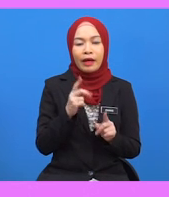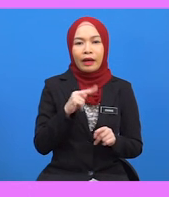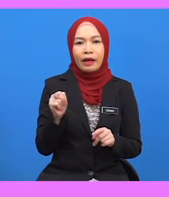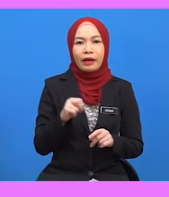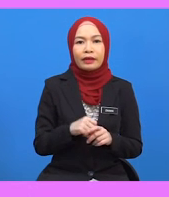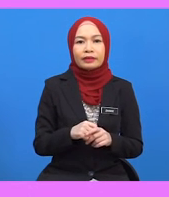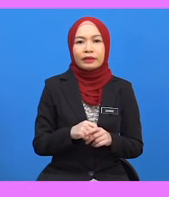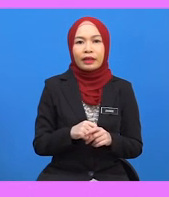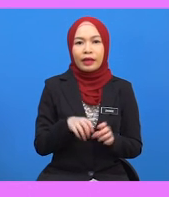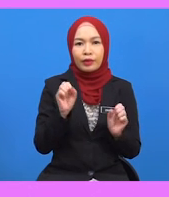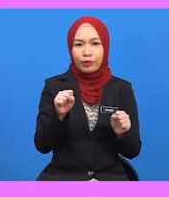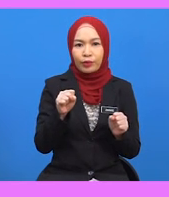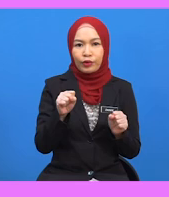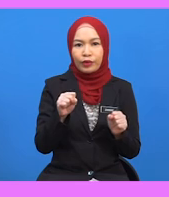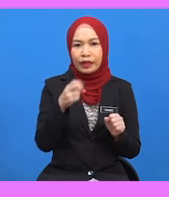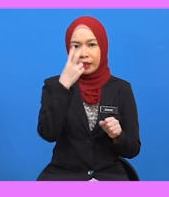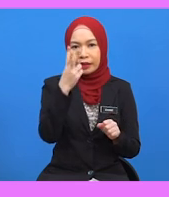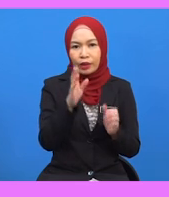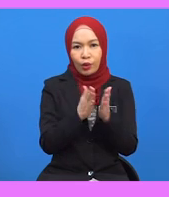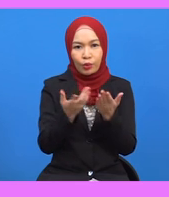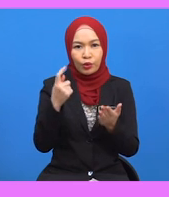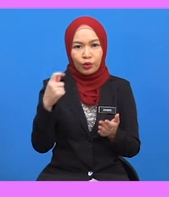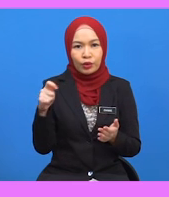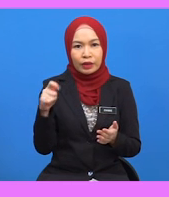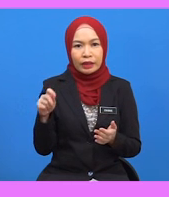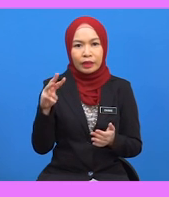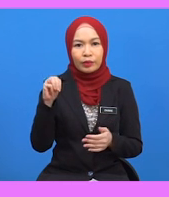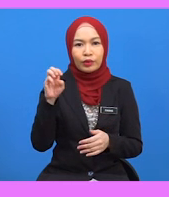atau rujuk buku teks pada halaman 73.